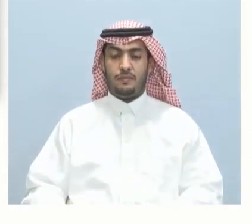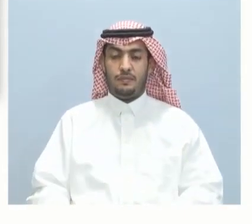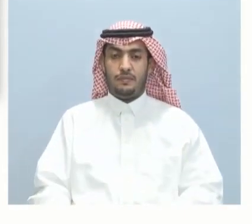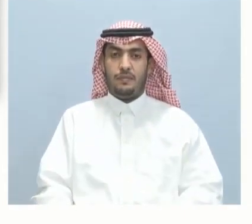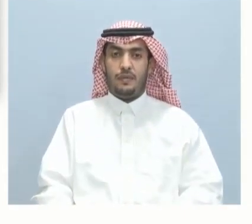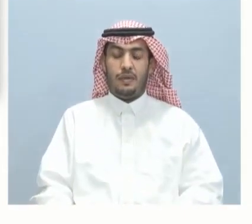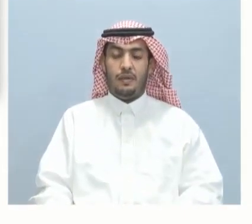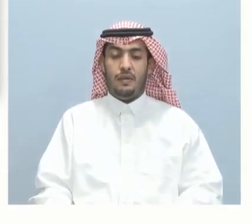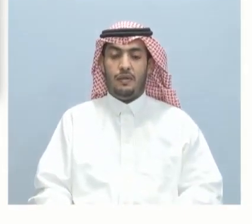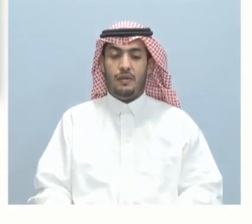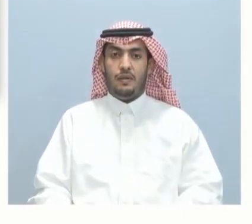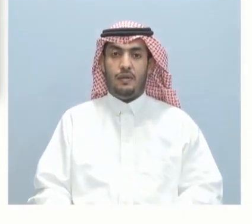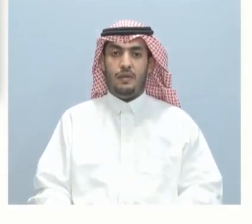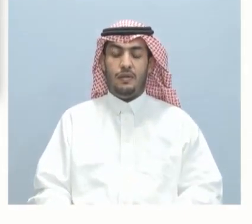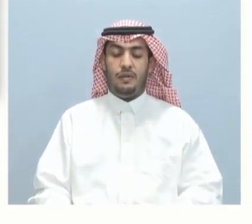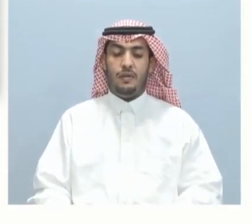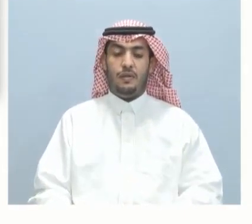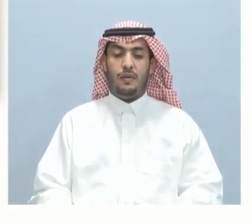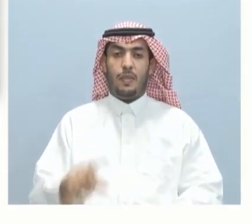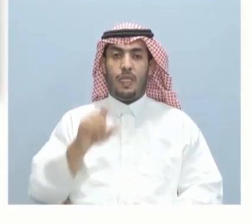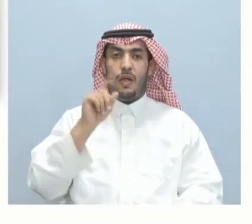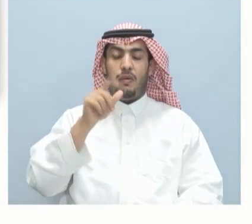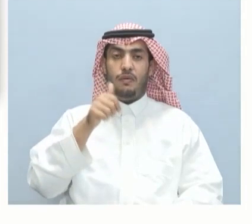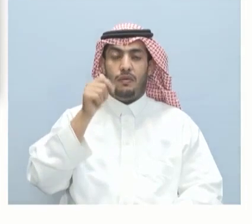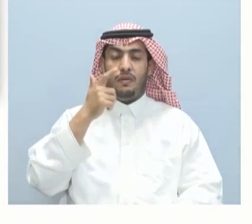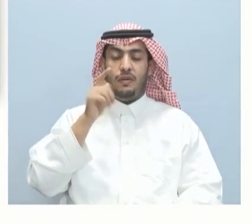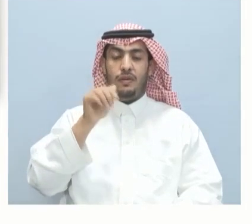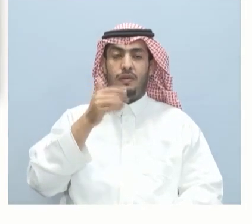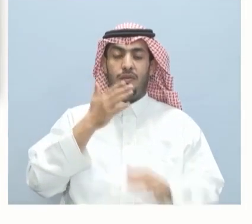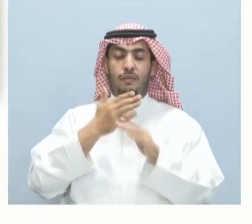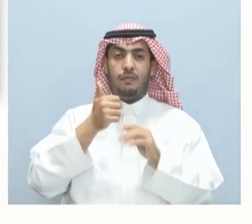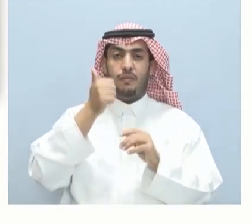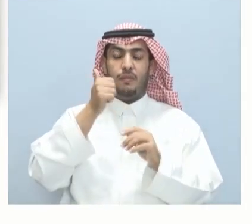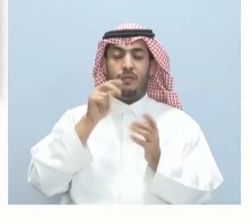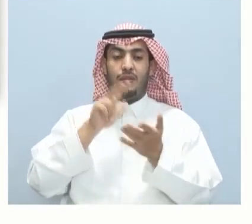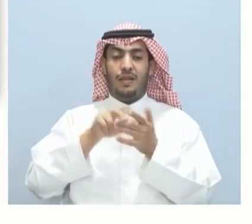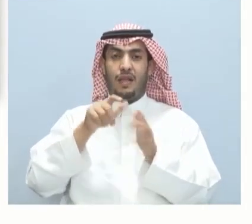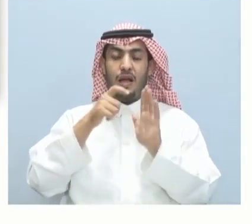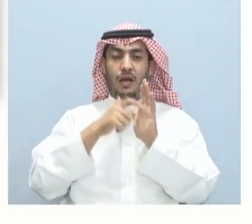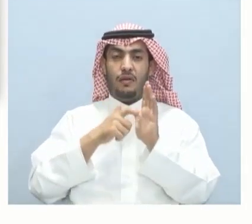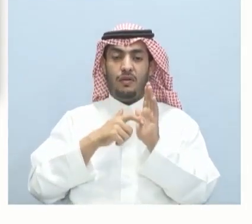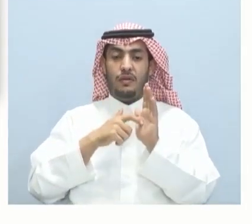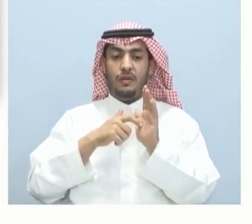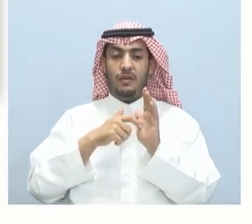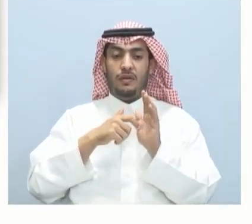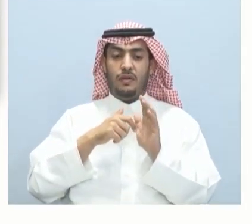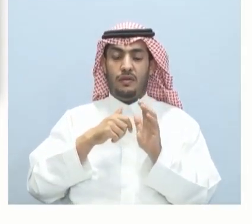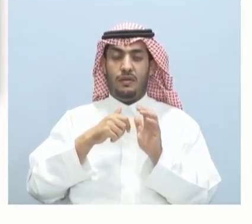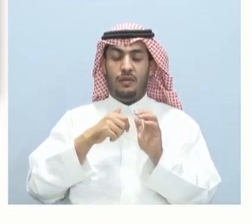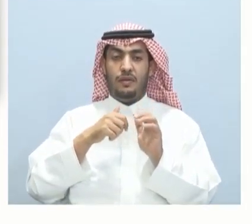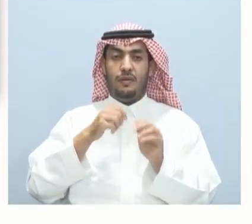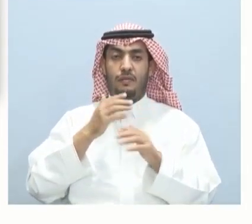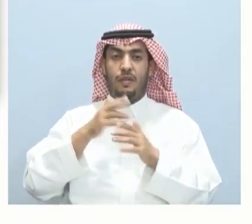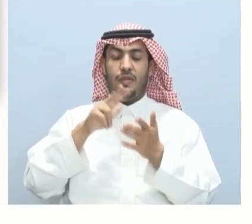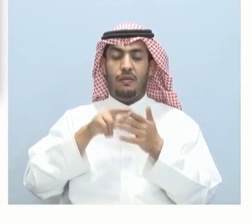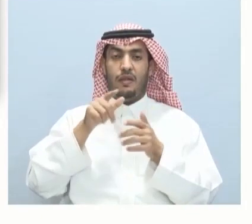تساوي صفر اولا اولا ماذا اوجد لكي اطبق هذا القانون طبعا هنا سيجما تاو لكي